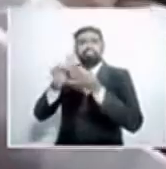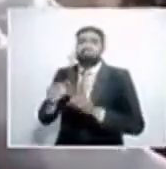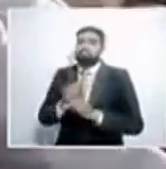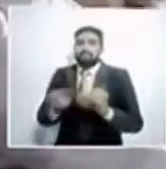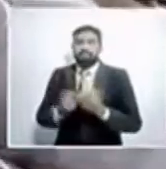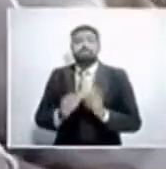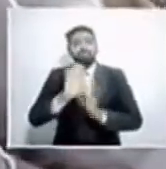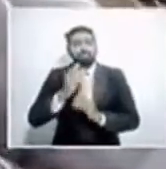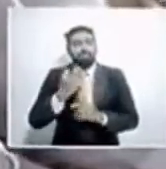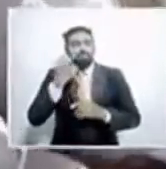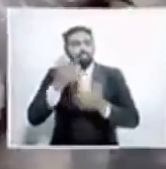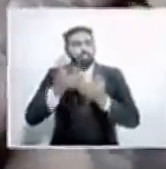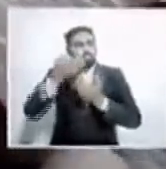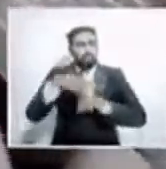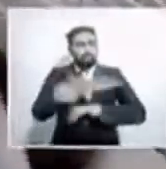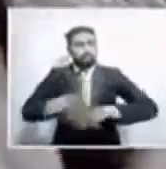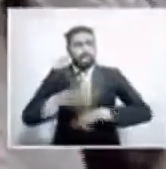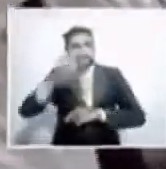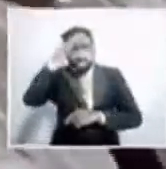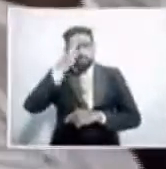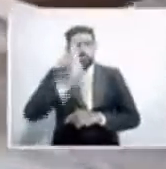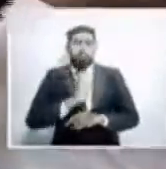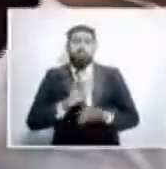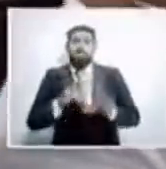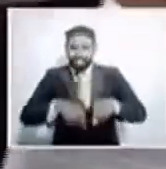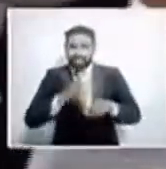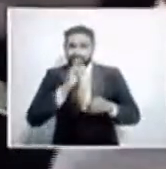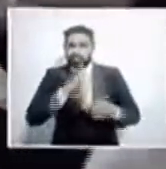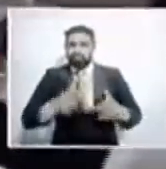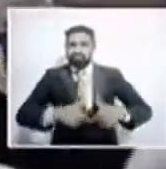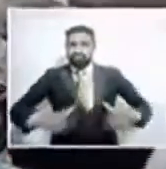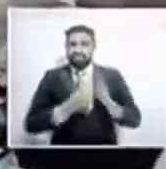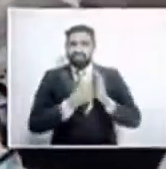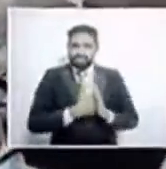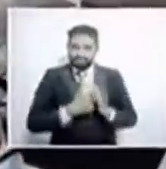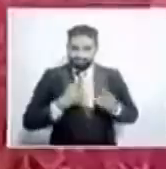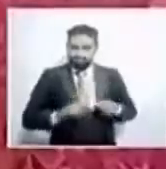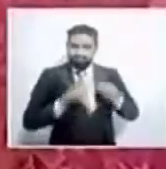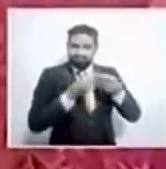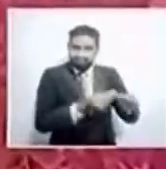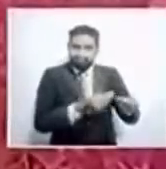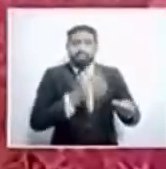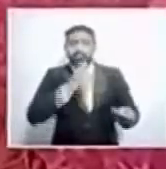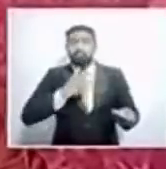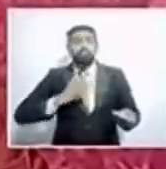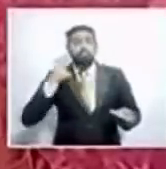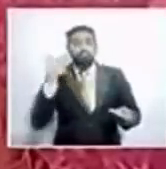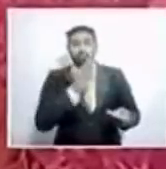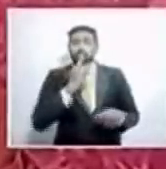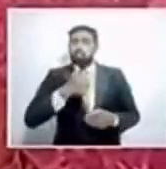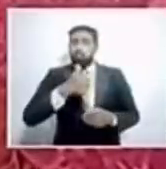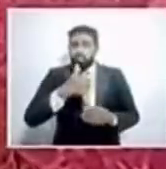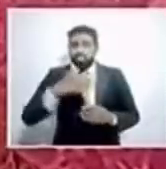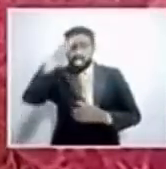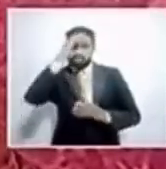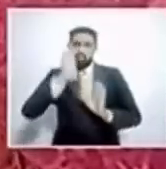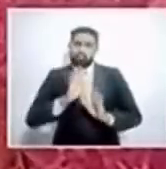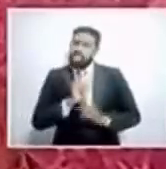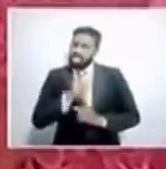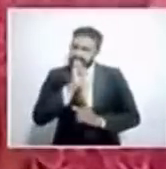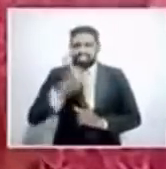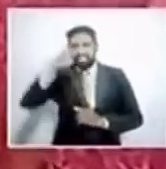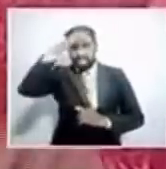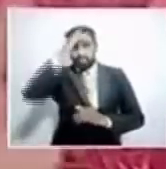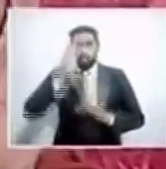By presenting these honorary titles, we are expecting good leaders for the future of the country. Honest leaders. පාටි පිරිනමීම මගින් බලාපොරොත්තු